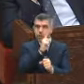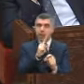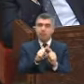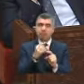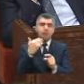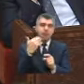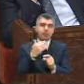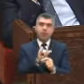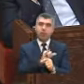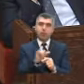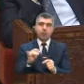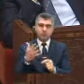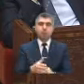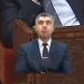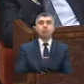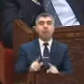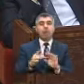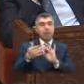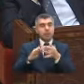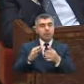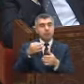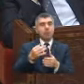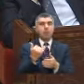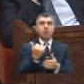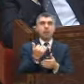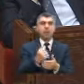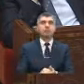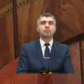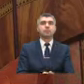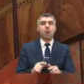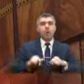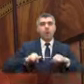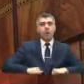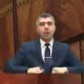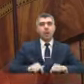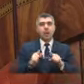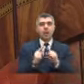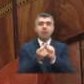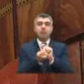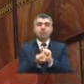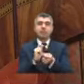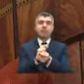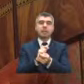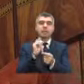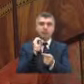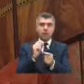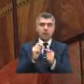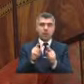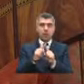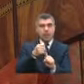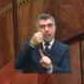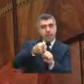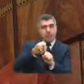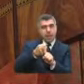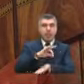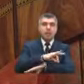جانب الهيئة هي الرقمنة، وهذا الوزارة ديالنا تبي الانتقال الرقمي لإصلاح الإدارة. تنبغينا نديروا انتقال